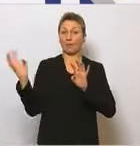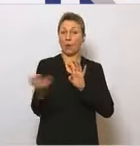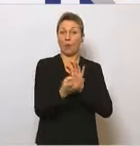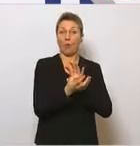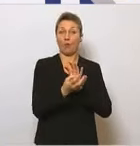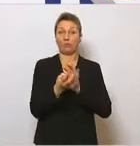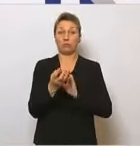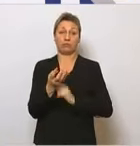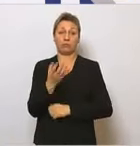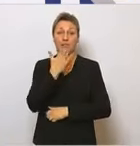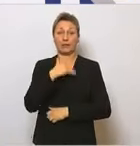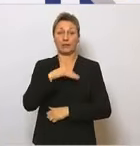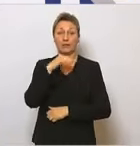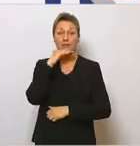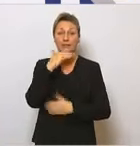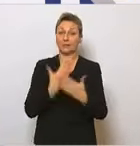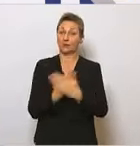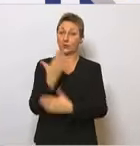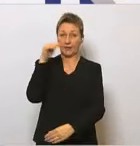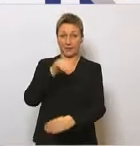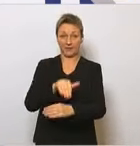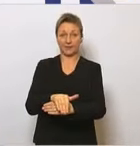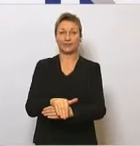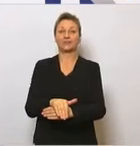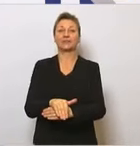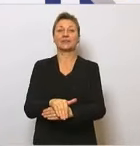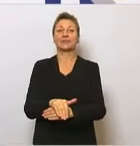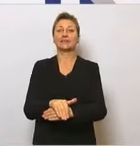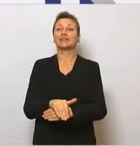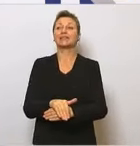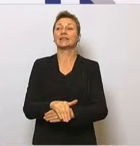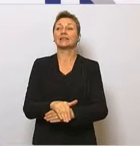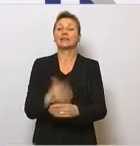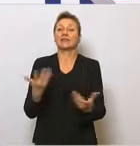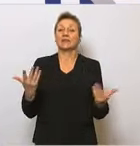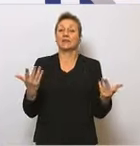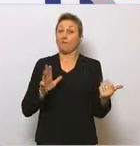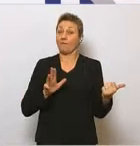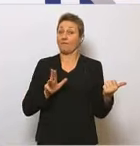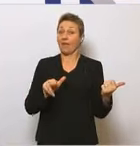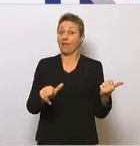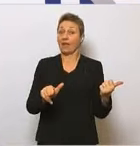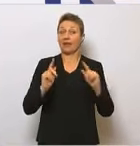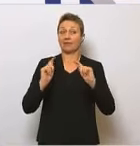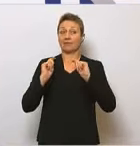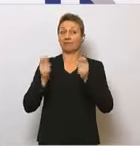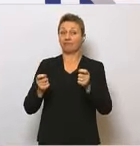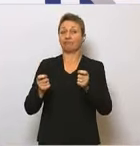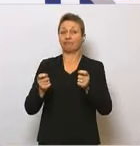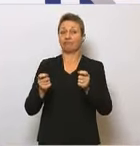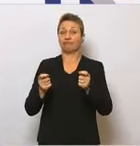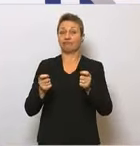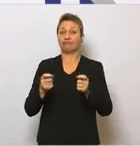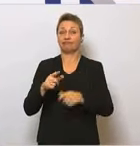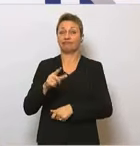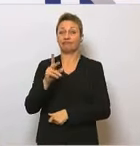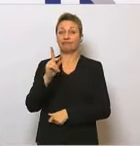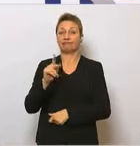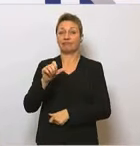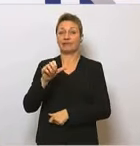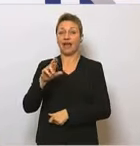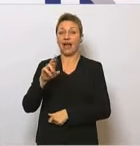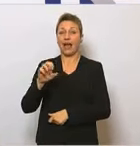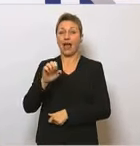de la journée. Je vais donner dans quelques instants la parole à Jacques Crémer, qui est professeur